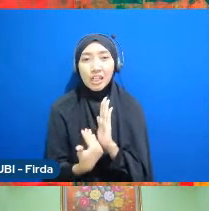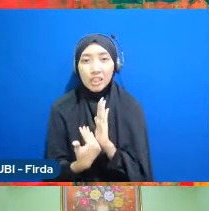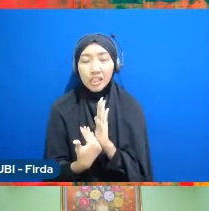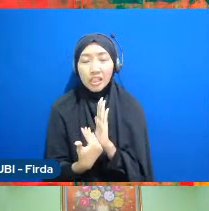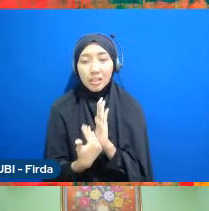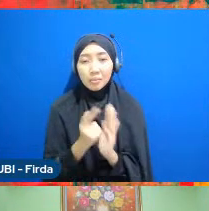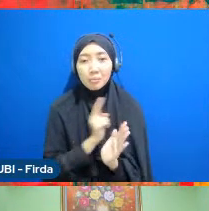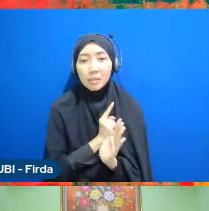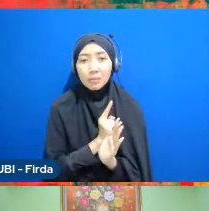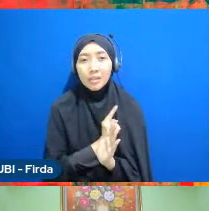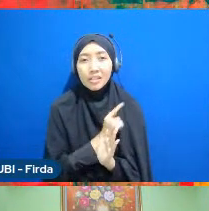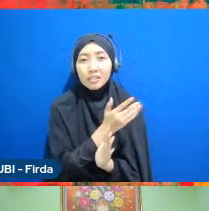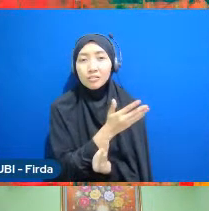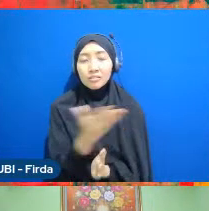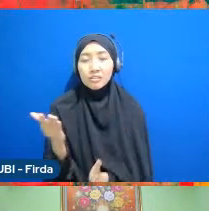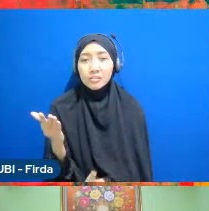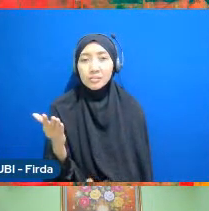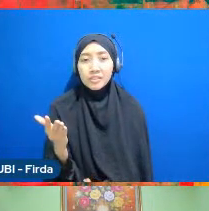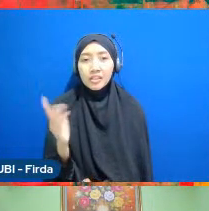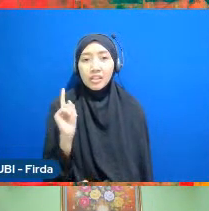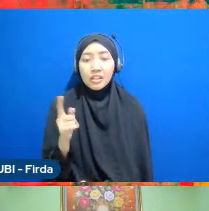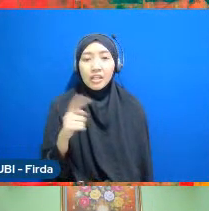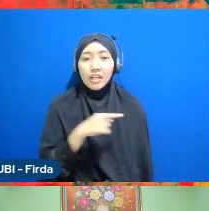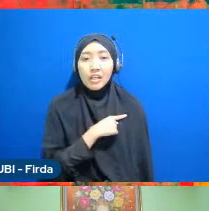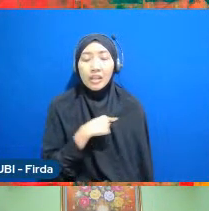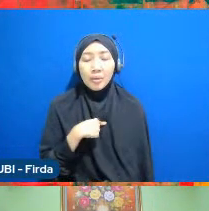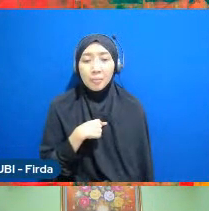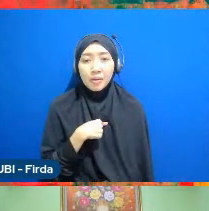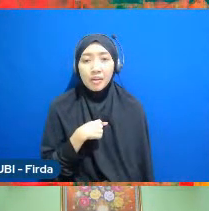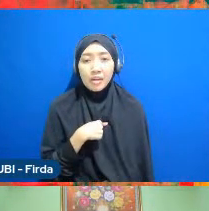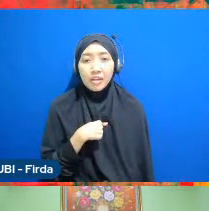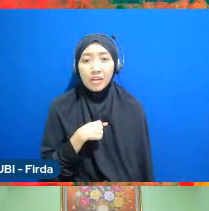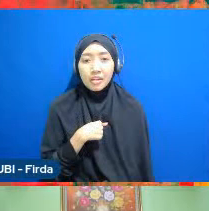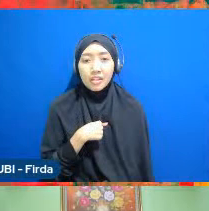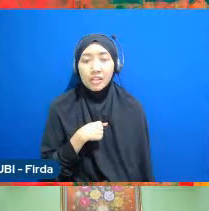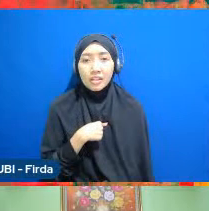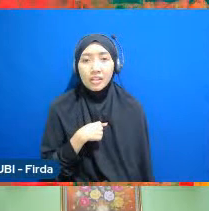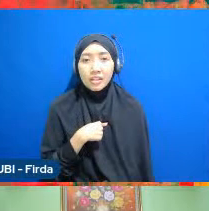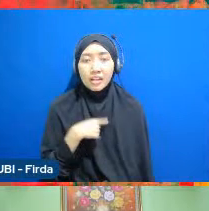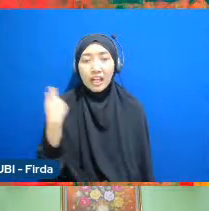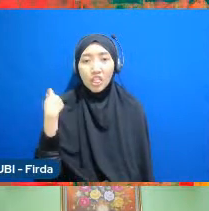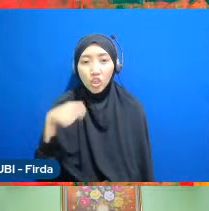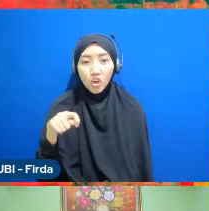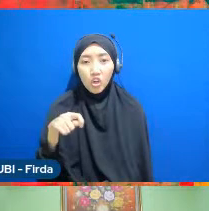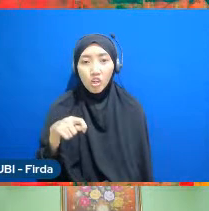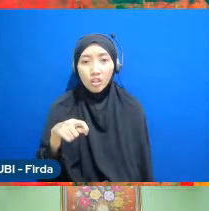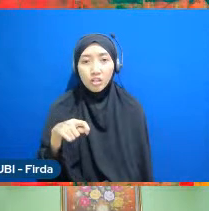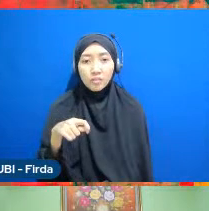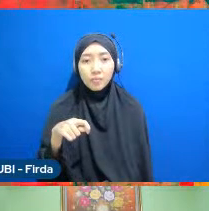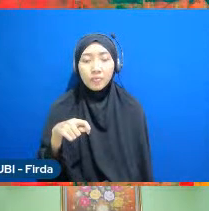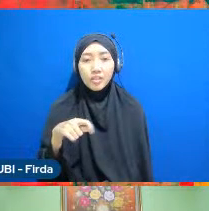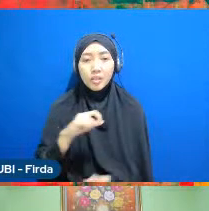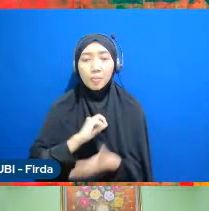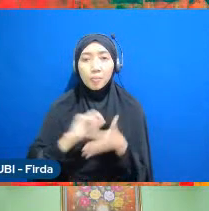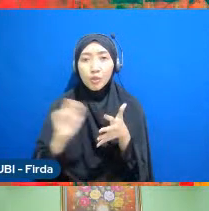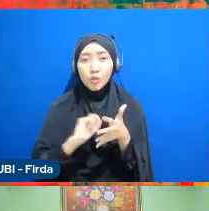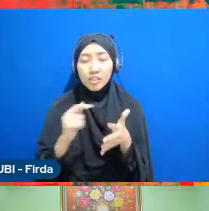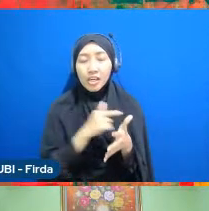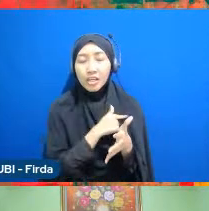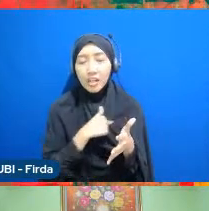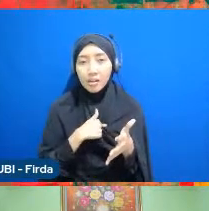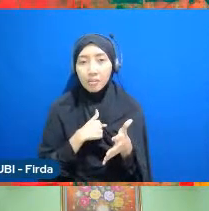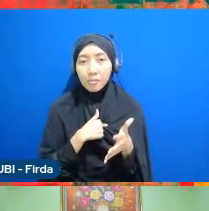pribadi sahabat. Di sini ada nama, ada intansi. Pastikan penulisan nama